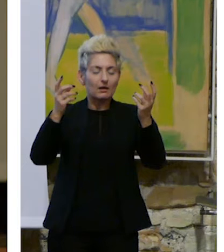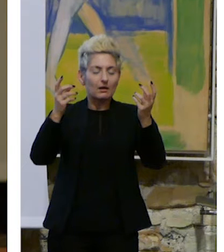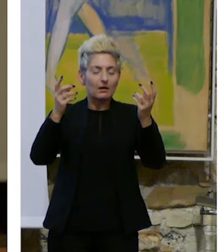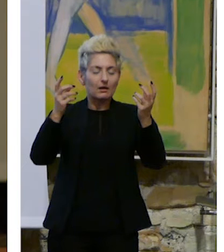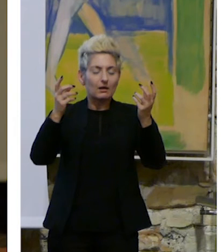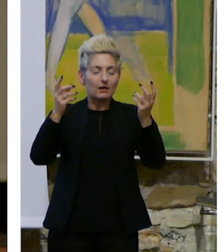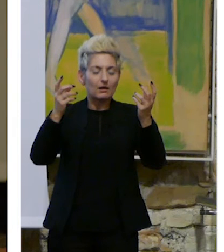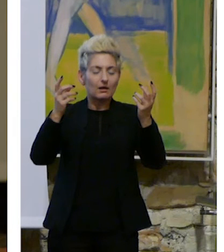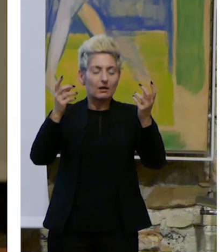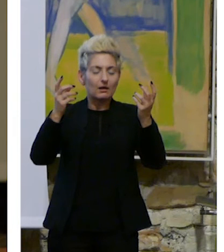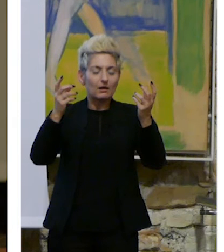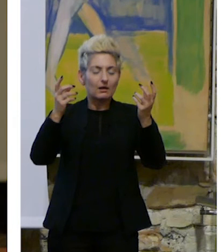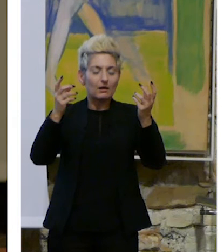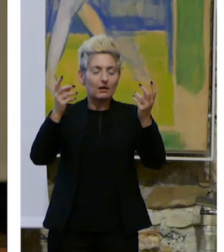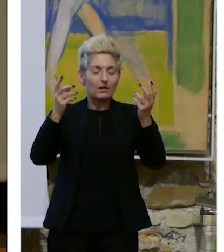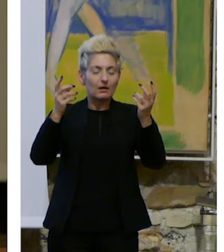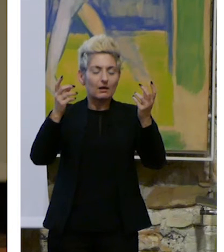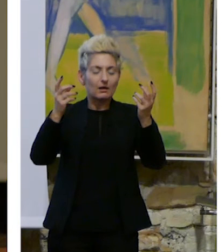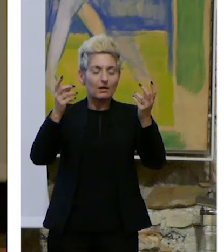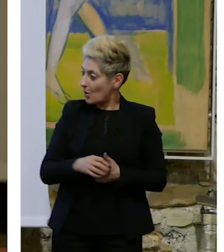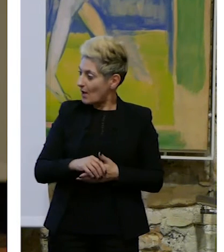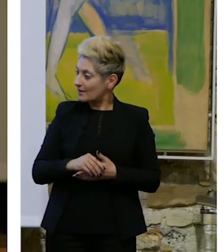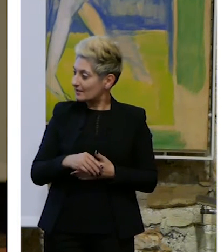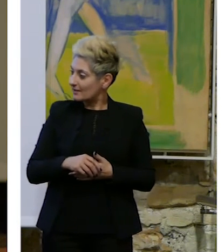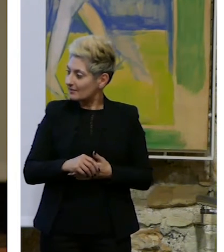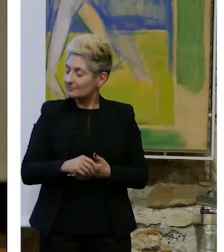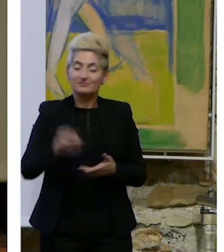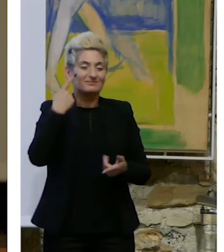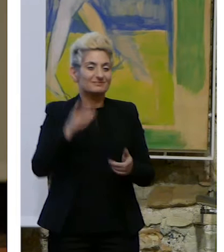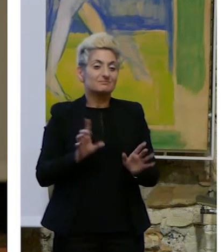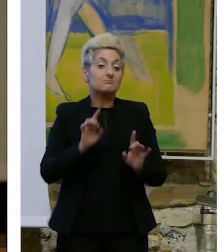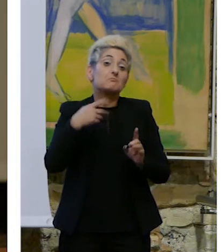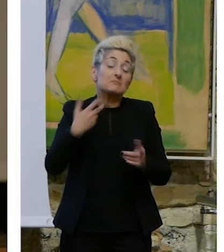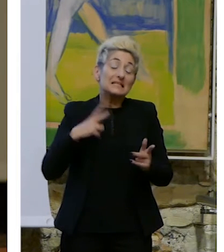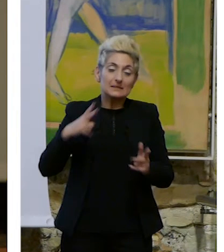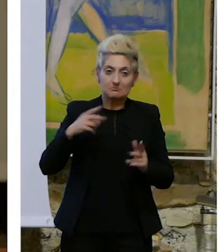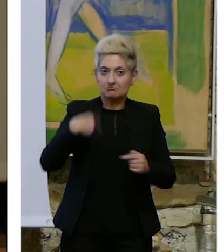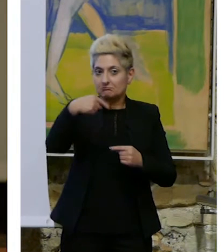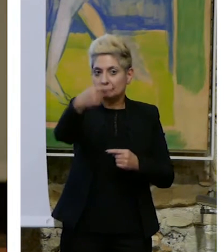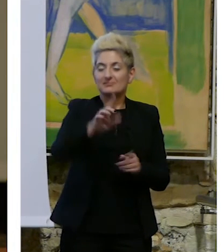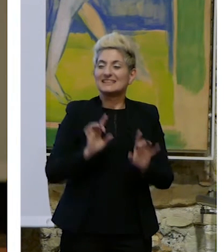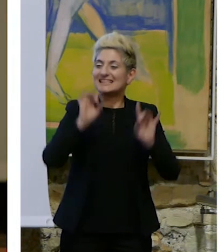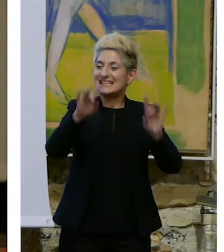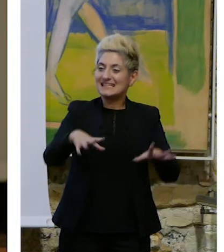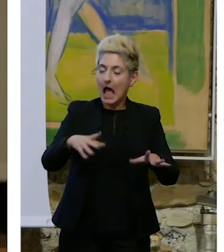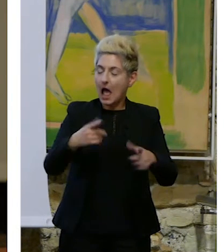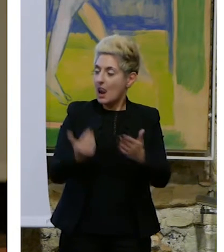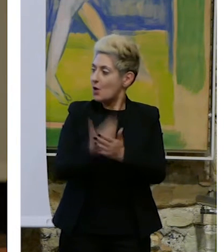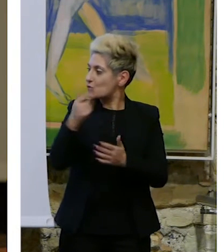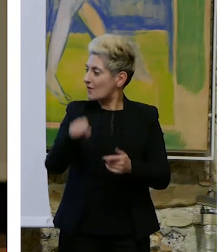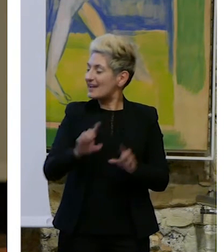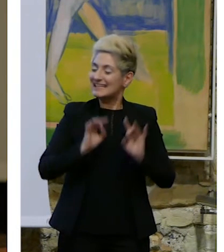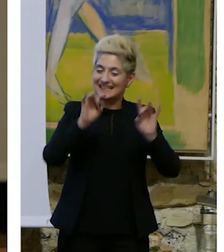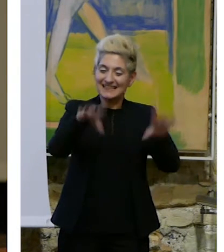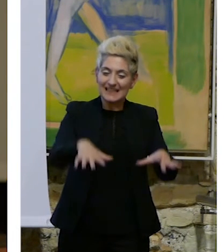Questo stesso percorso si potrebbe oggettivamente fare con le sale che mi auguro che farete prossimamente, la